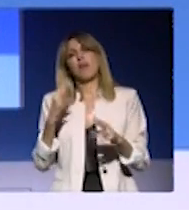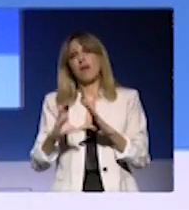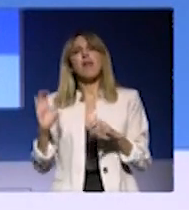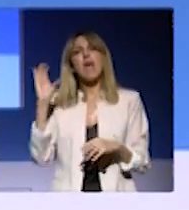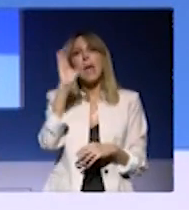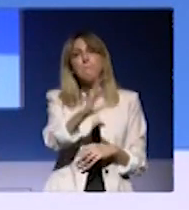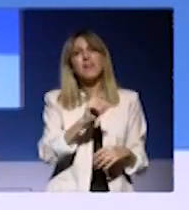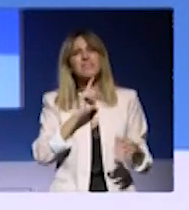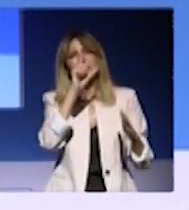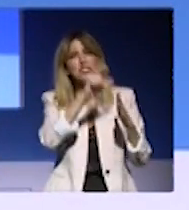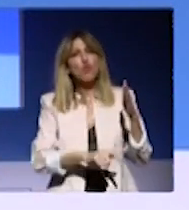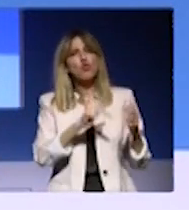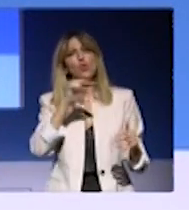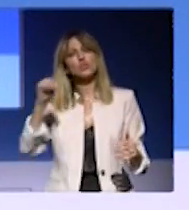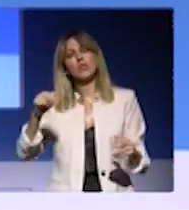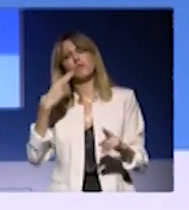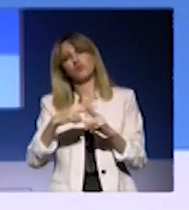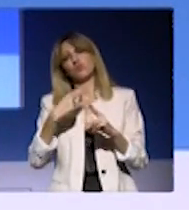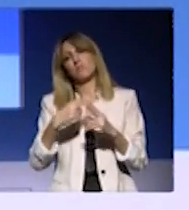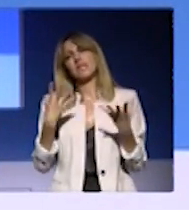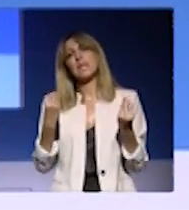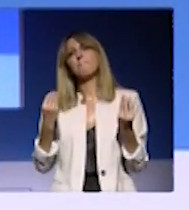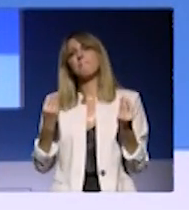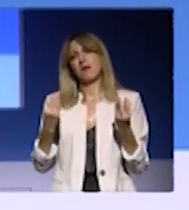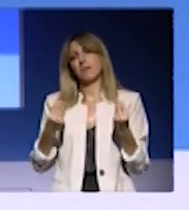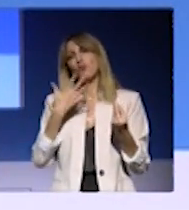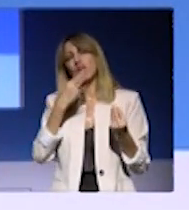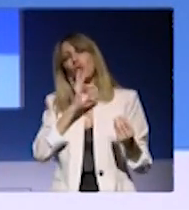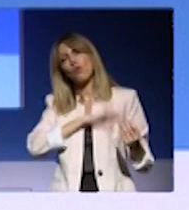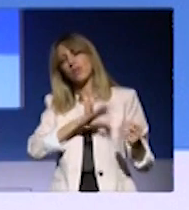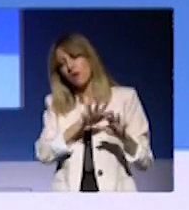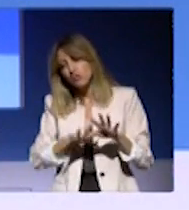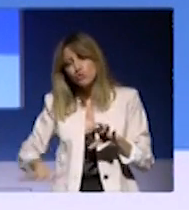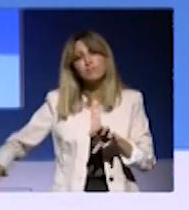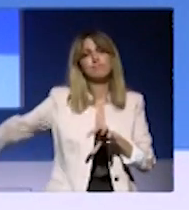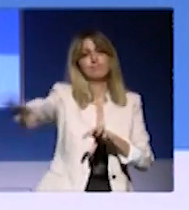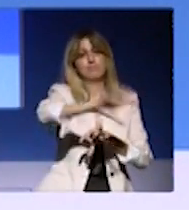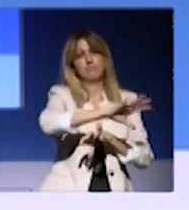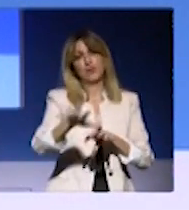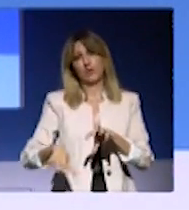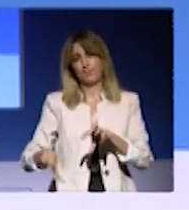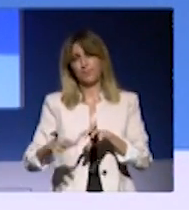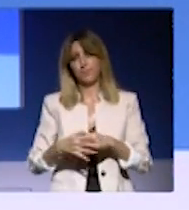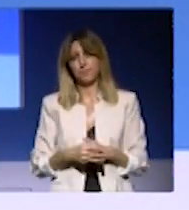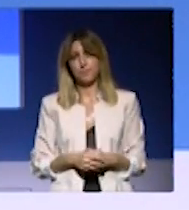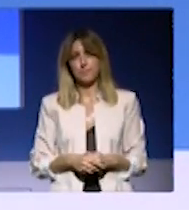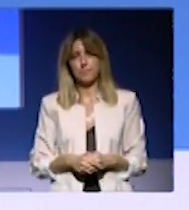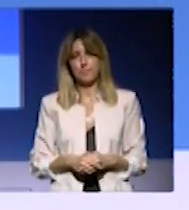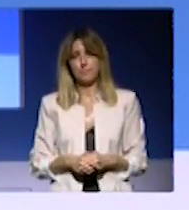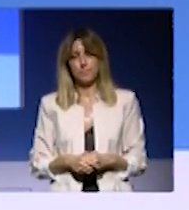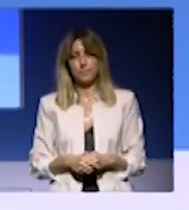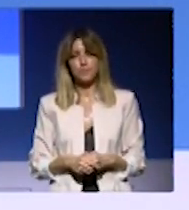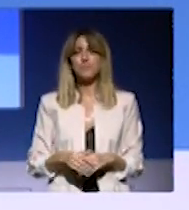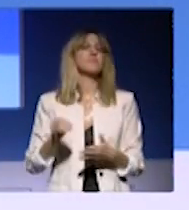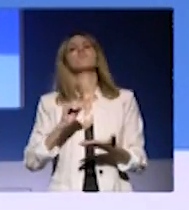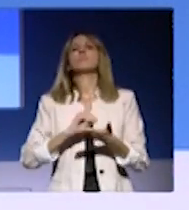και η οποία συνεχίζει και στο επόμενο στάδιο της ανάπτυξής της. Είτε μιλάμε βέβαια